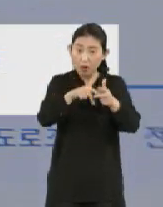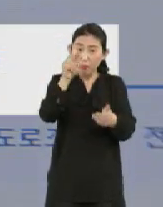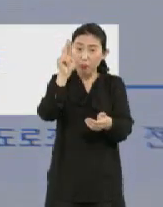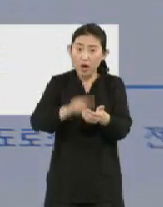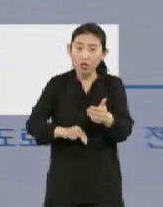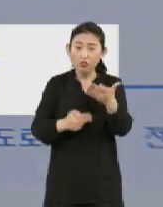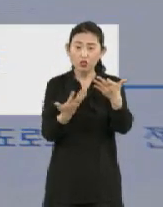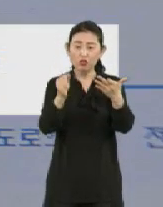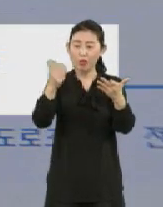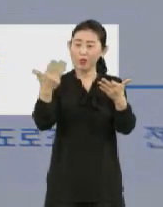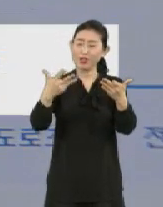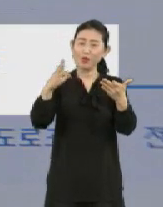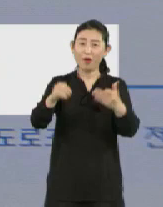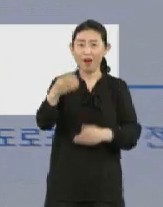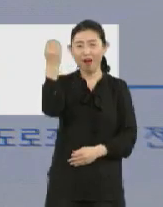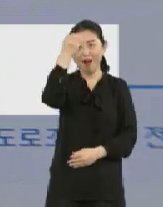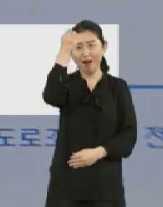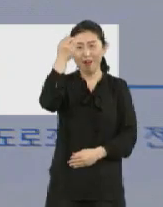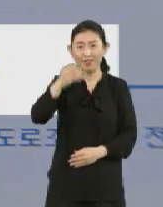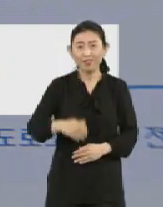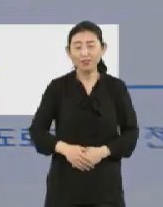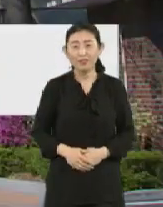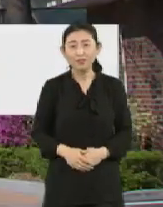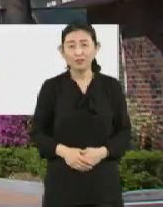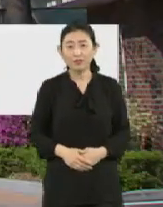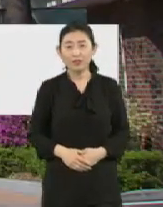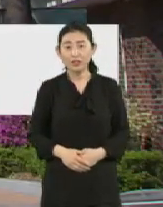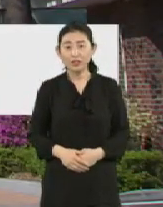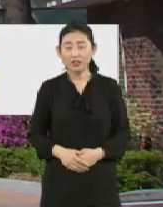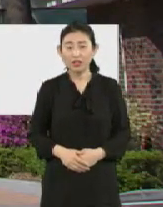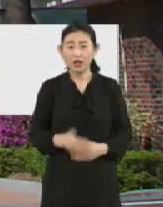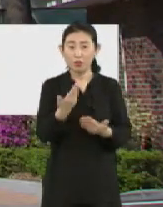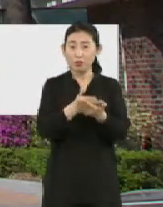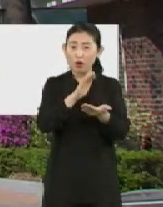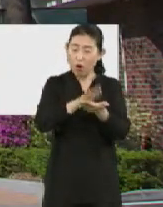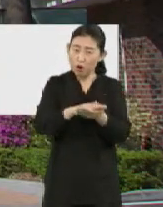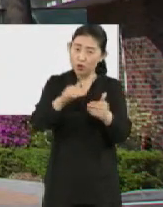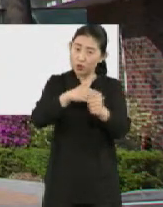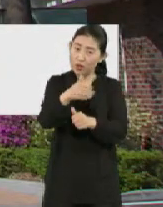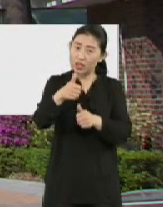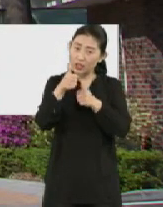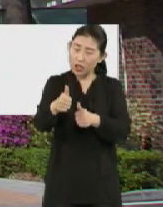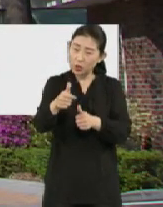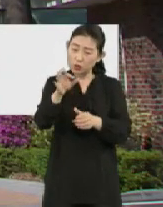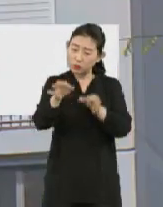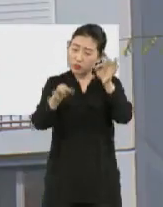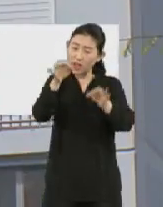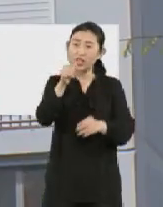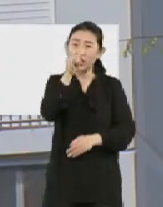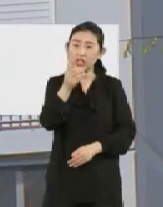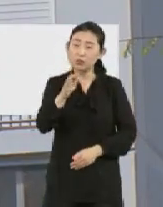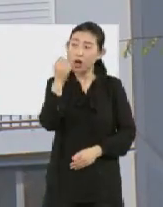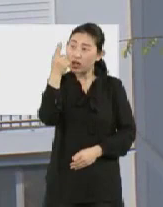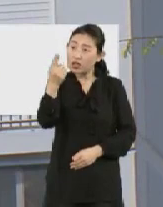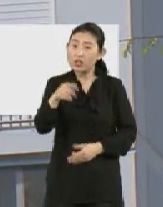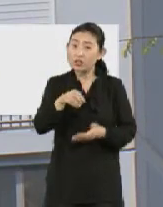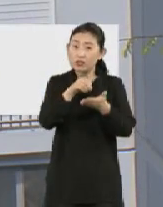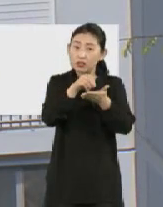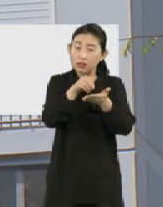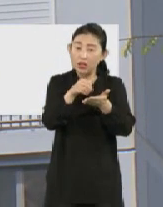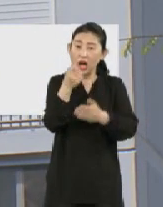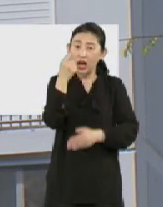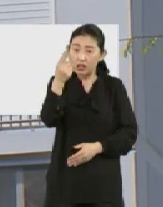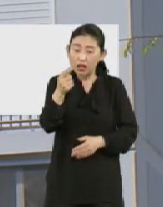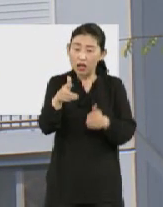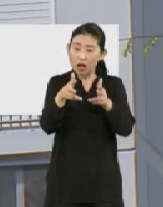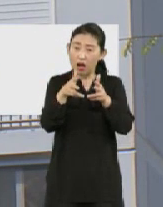19억 8천만 원에 거래돼서 신고가를 찍었습니다. 리모델링 상황 등에 따라 편차는 있지만 한 달 전에 등록된 같은